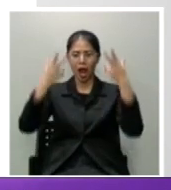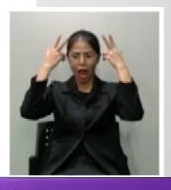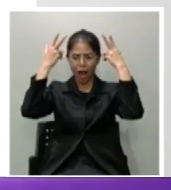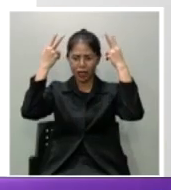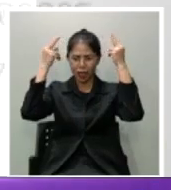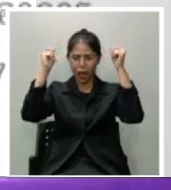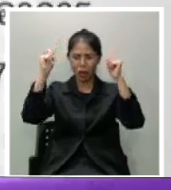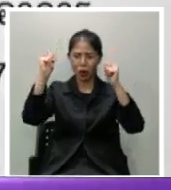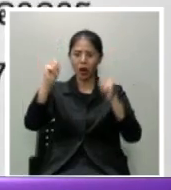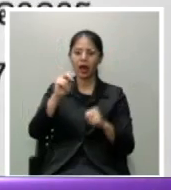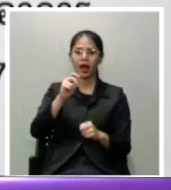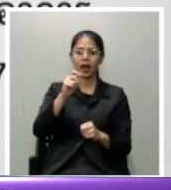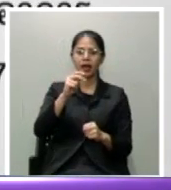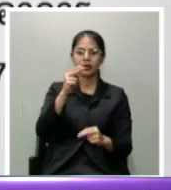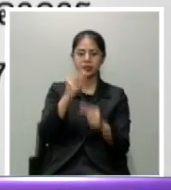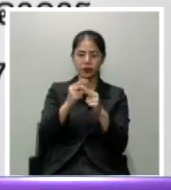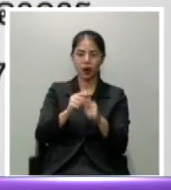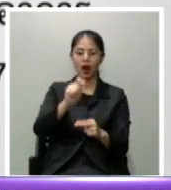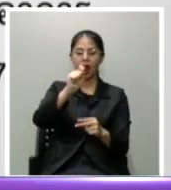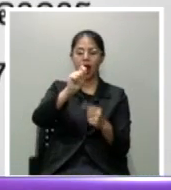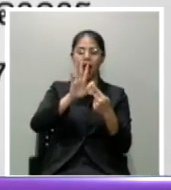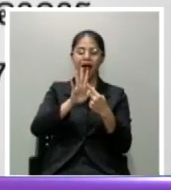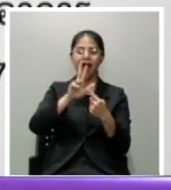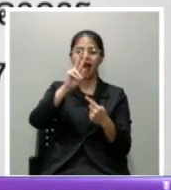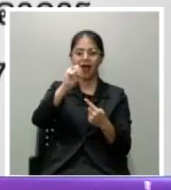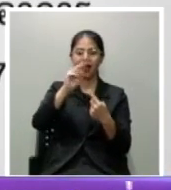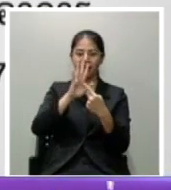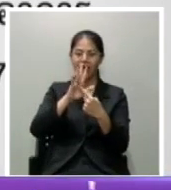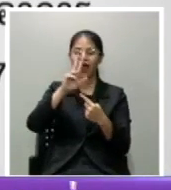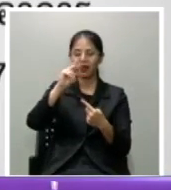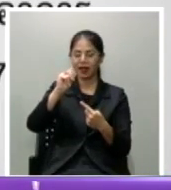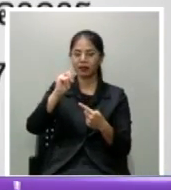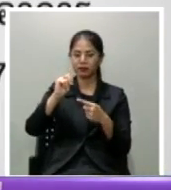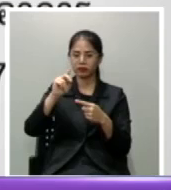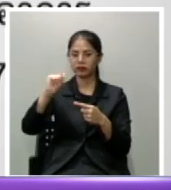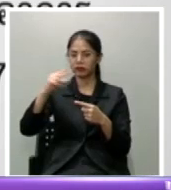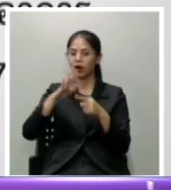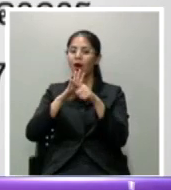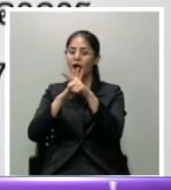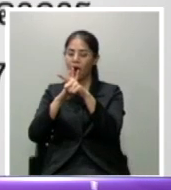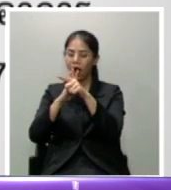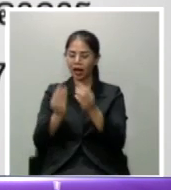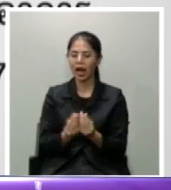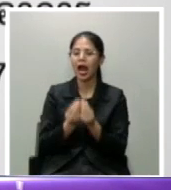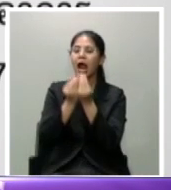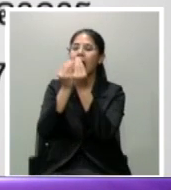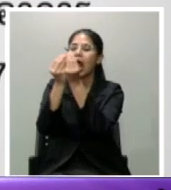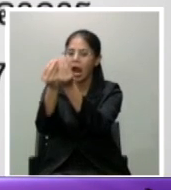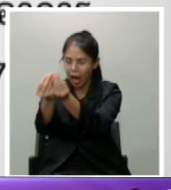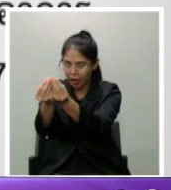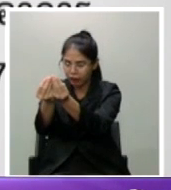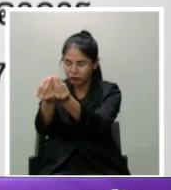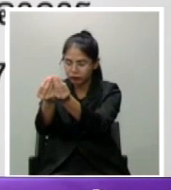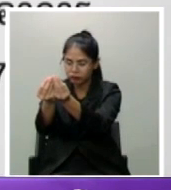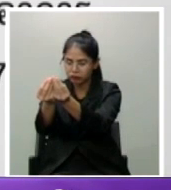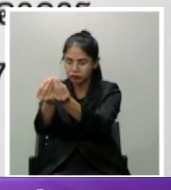ติให้น้อมเกล้าถวายสมเด็จพระนางเจ้าสิริกิติ์พระบรมราชินีนาถแต่ก็ยังไม่ได้บอกว่าถวายไป